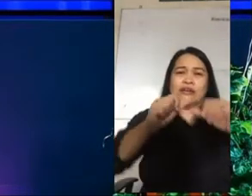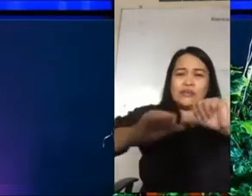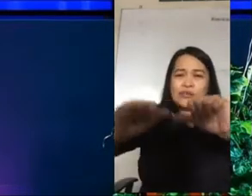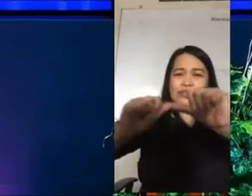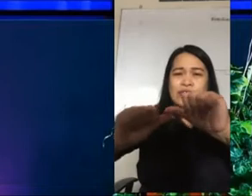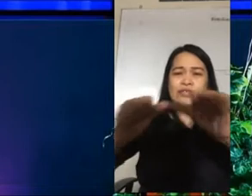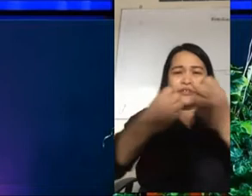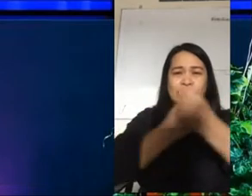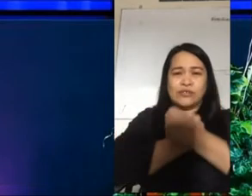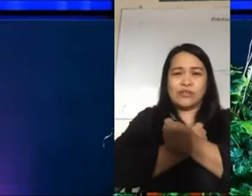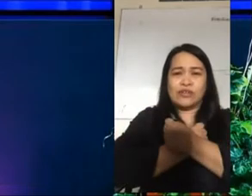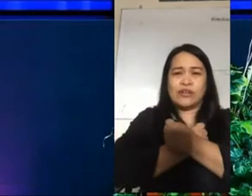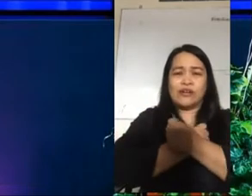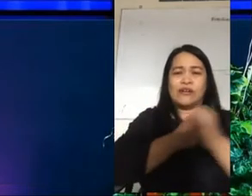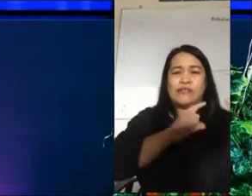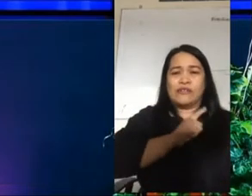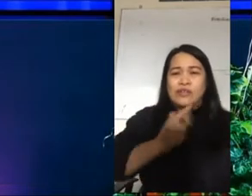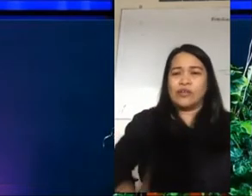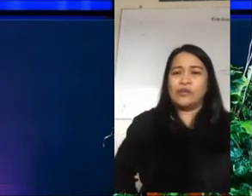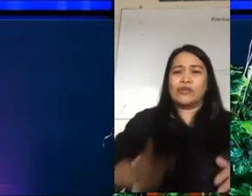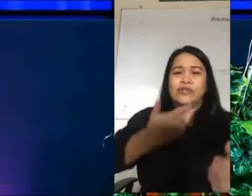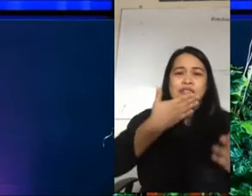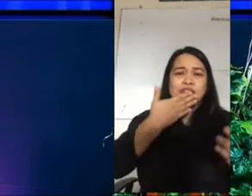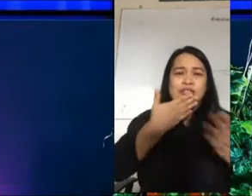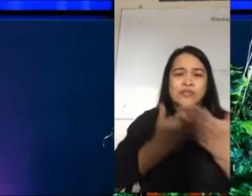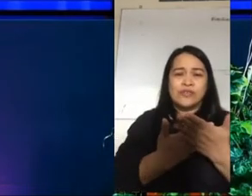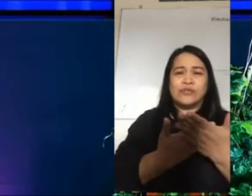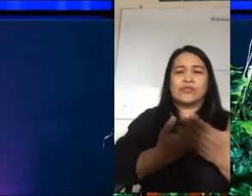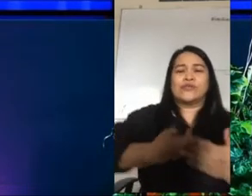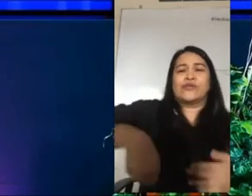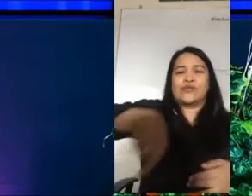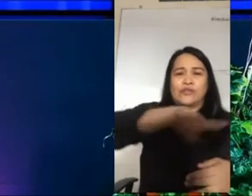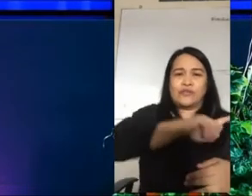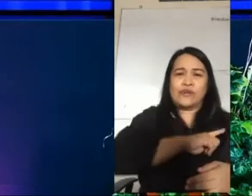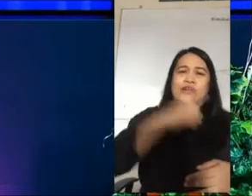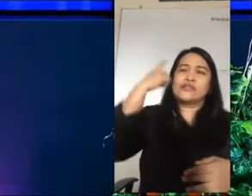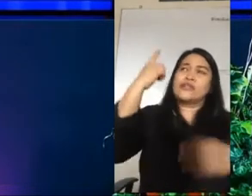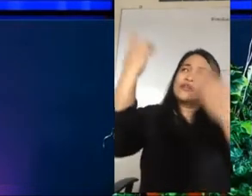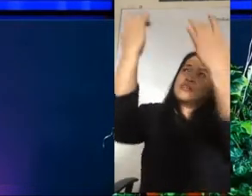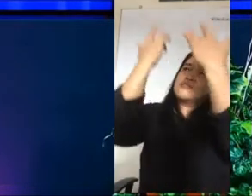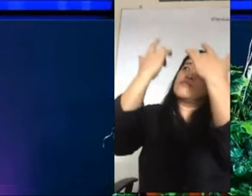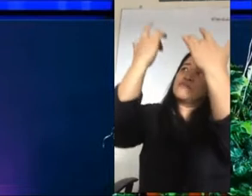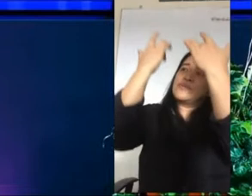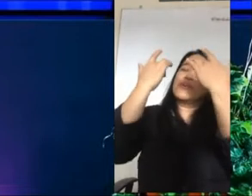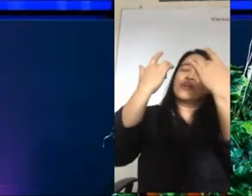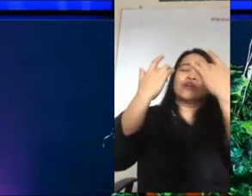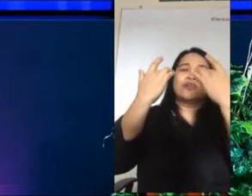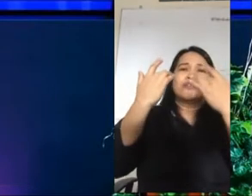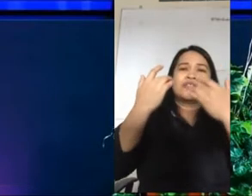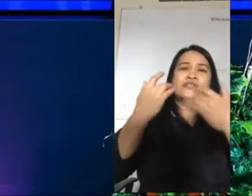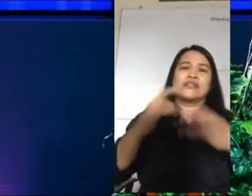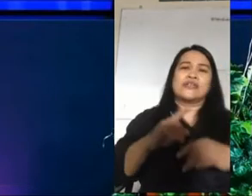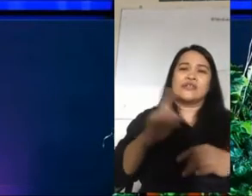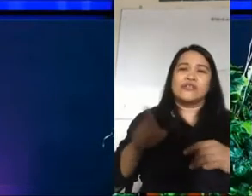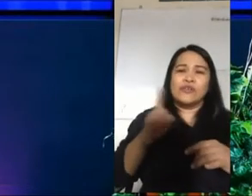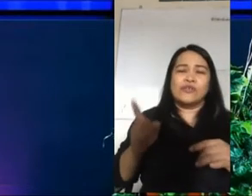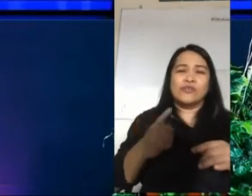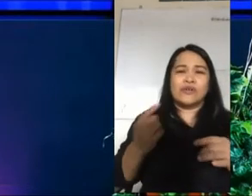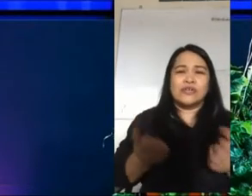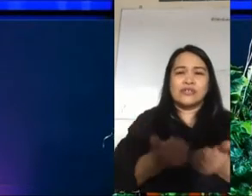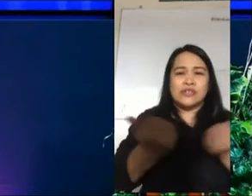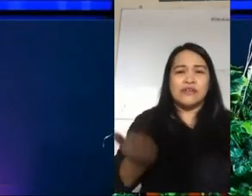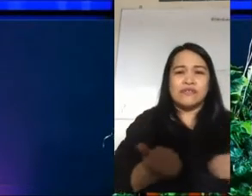Lord is good to all of us. His mercy is over all that He has made. The psalmist had